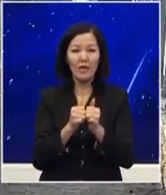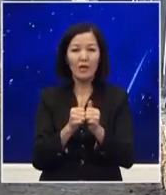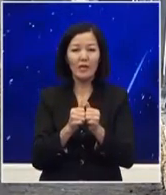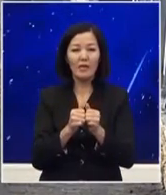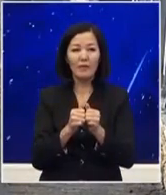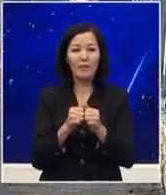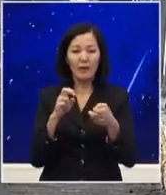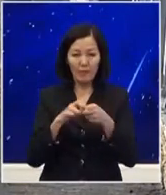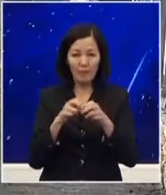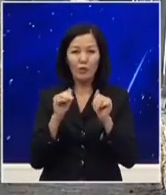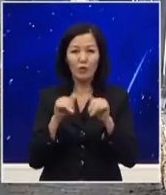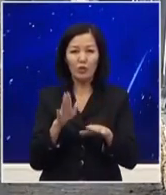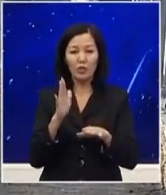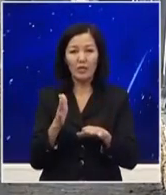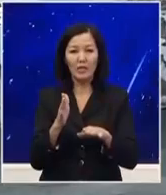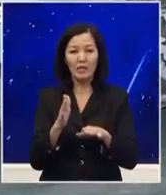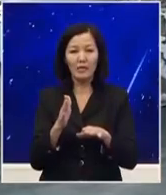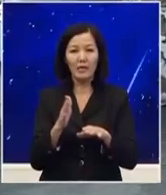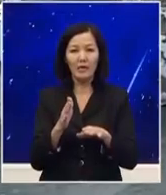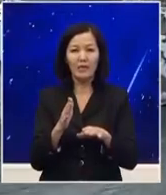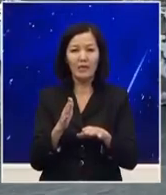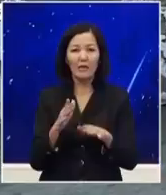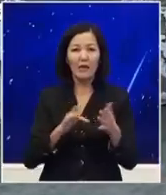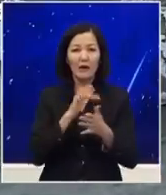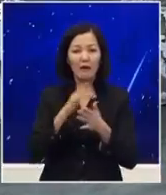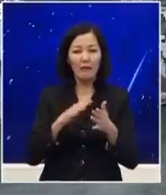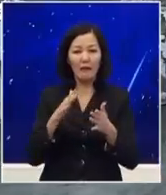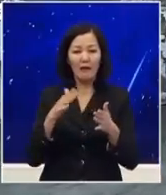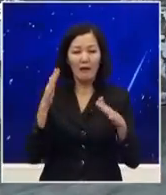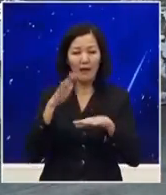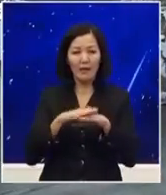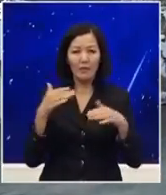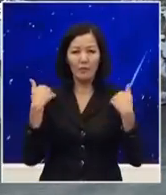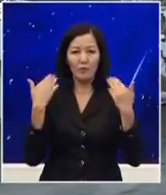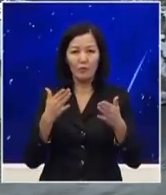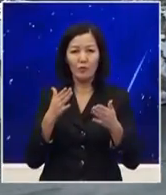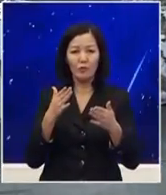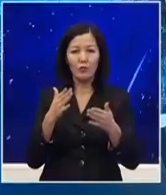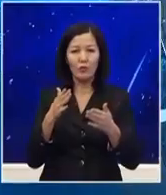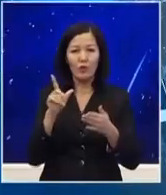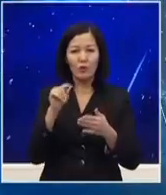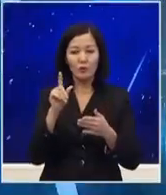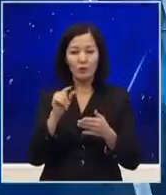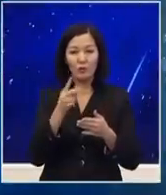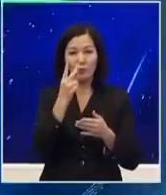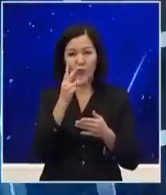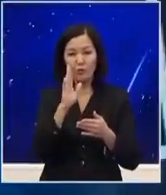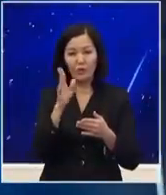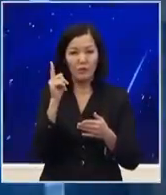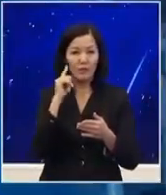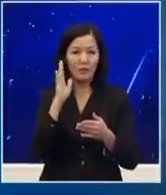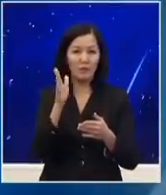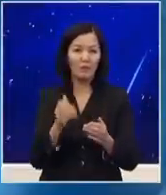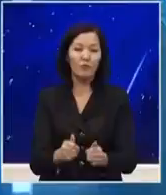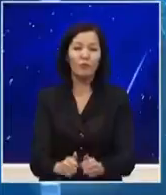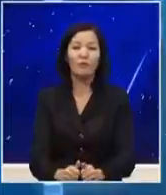деді әкім. Соңғы екі мәселе бойынша әкімінің ұсыныс жоспарларын дүйсен бүгіні тыңдамақшы. Гүлжанат Бақылжанова, Абзал